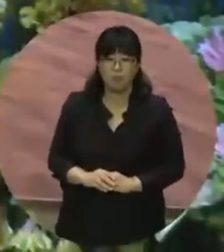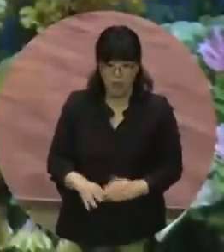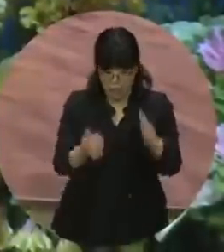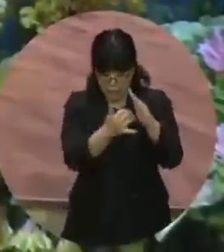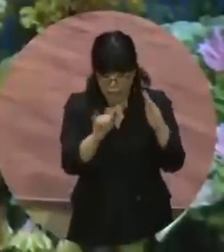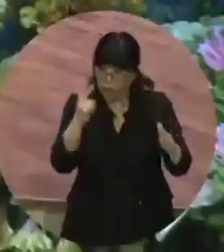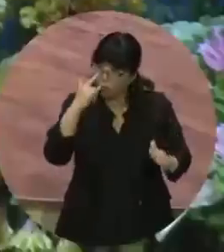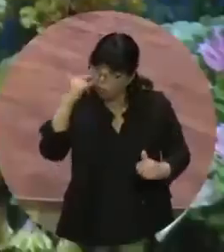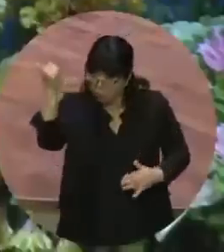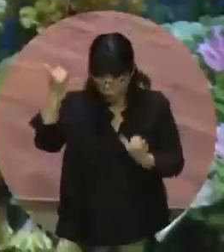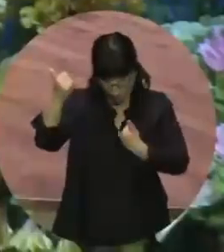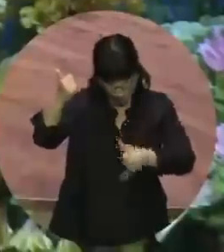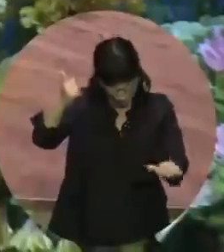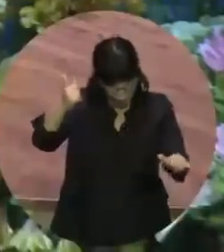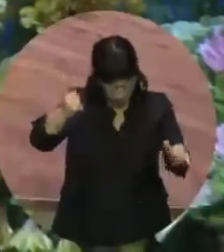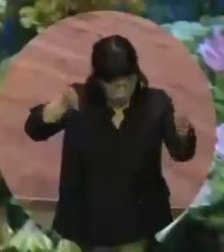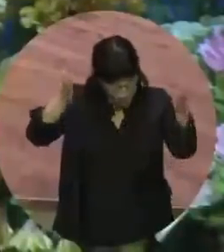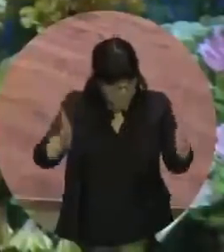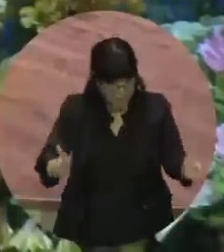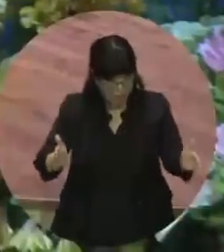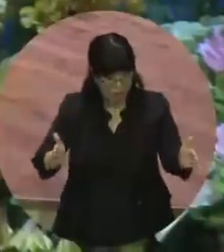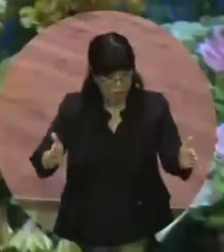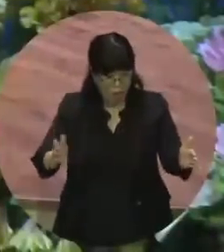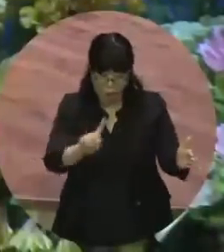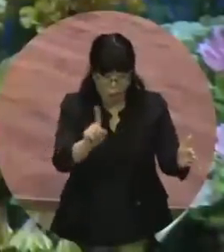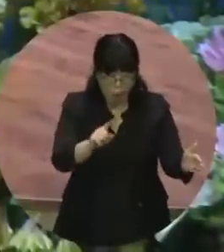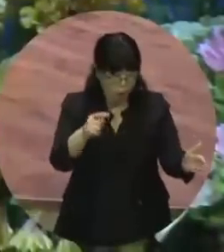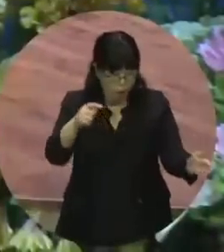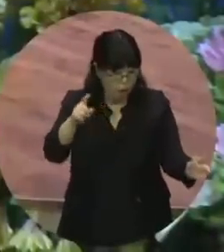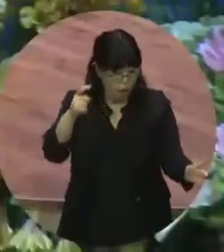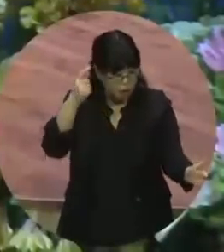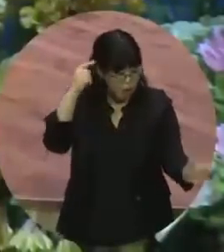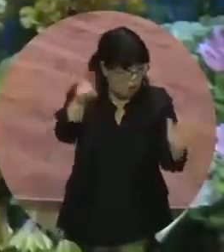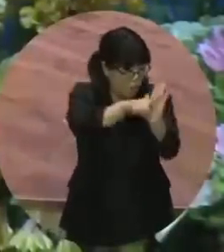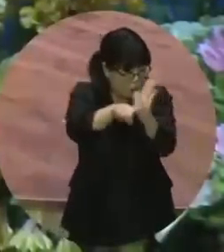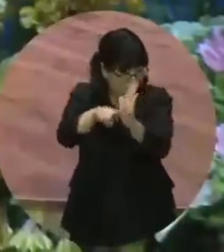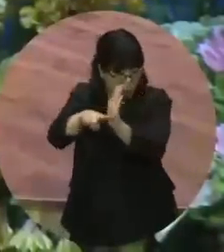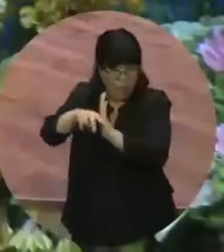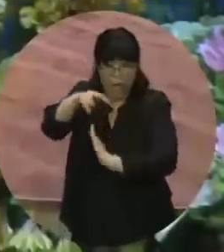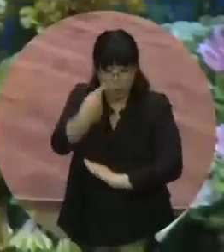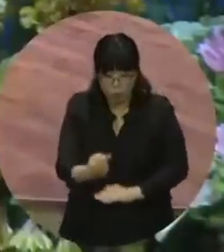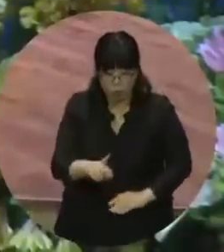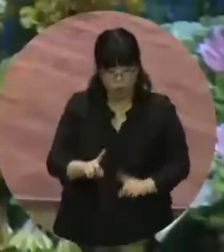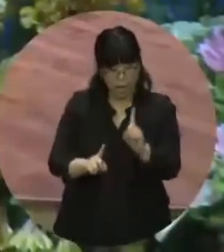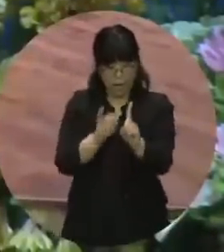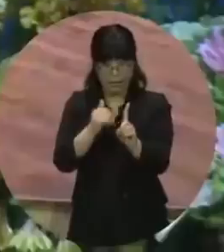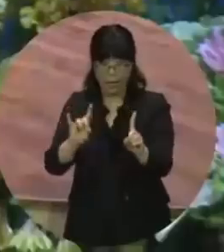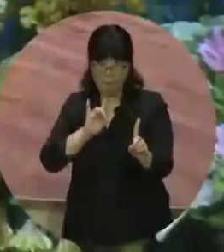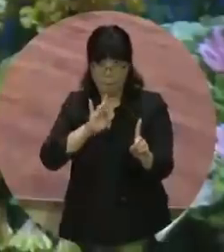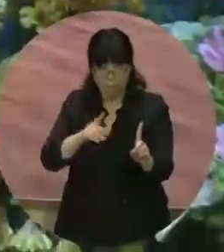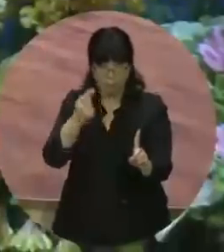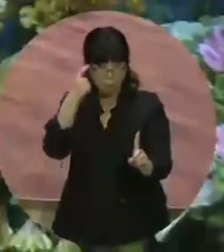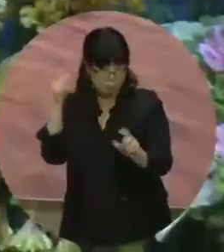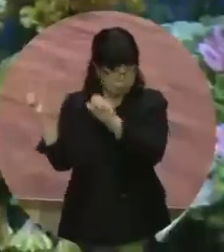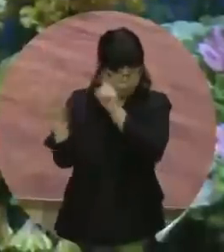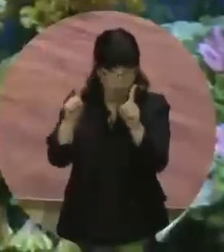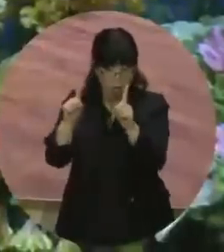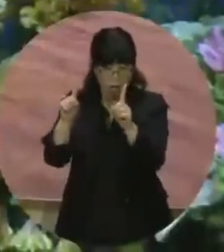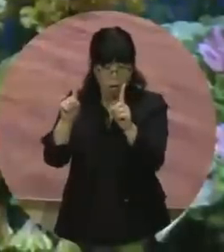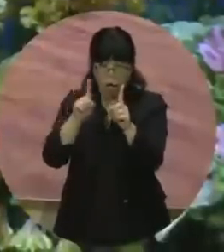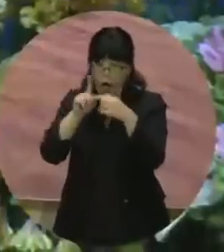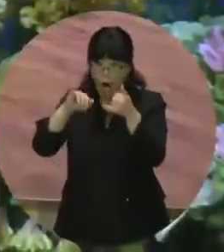깨시도 영적인 메시지를 주면 다 정신 차린다니까요. 이 뭔지 않습니다. 그 김준석은 이 뭔지 성문자 대도